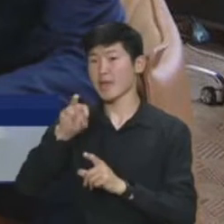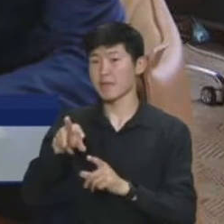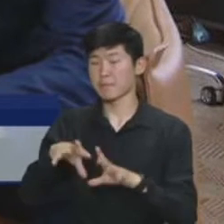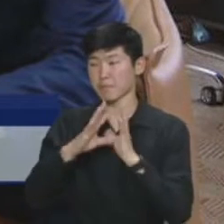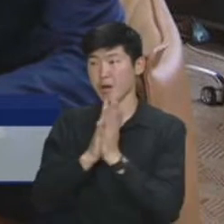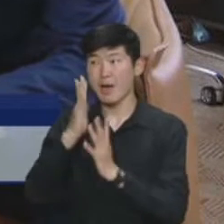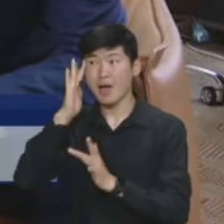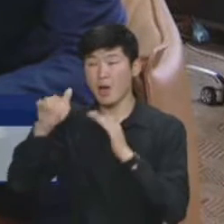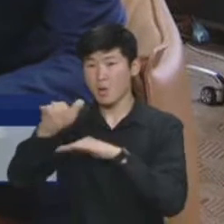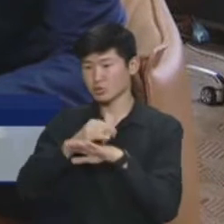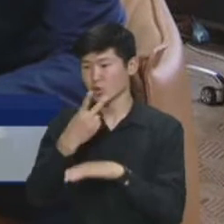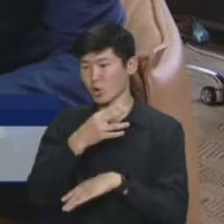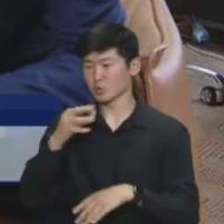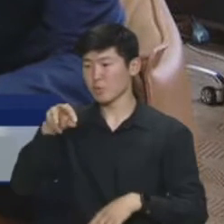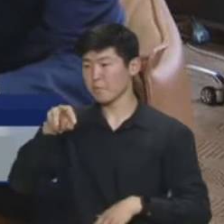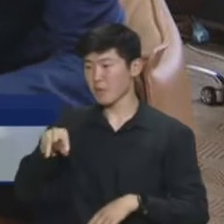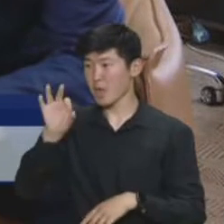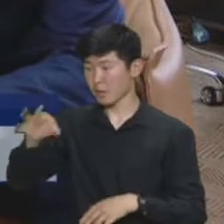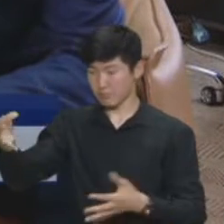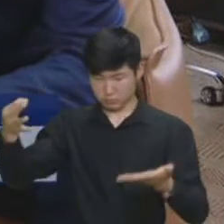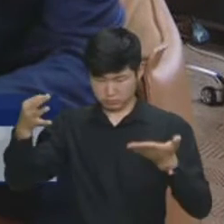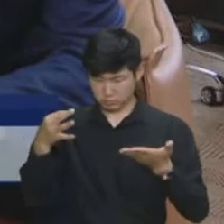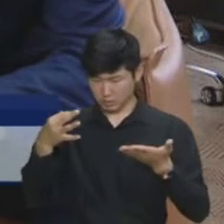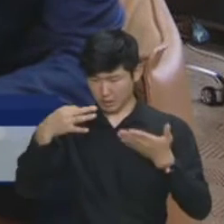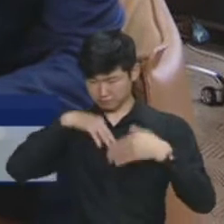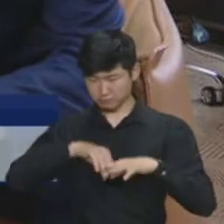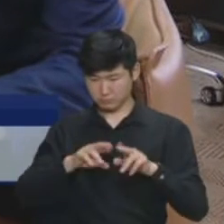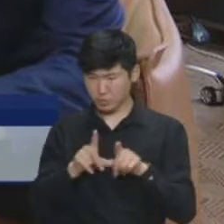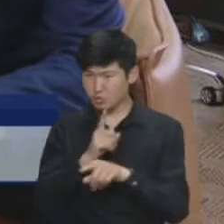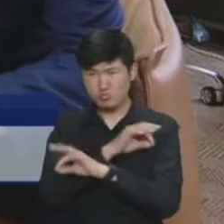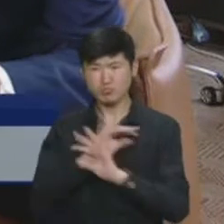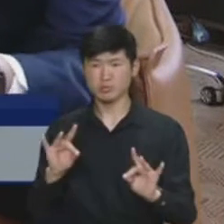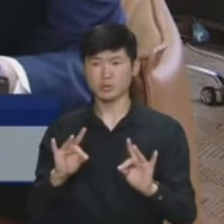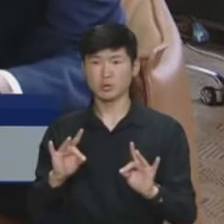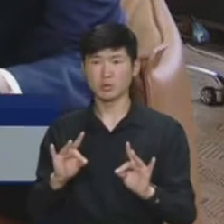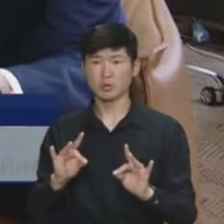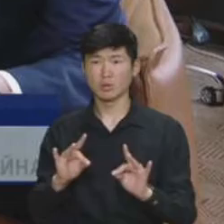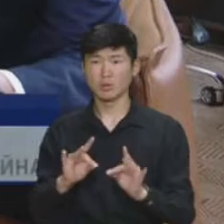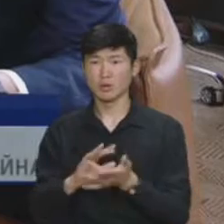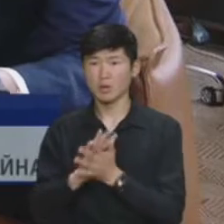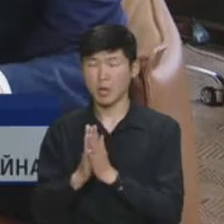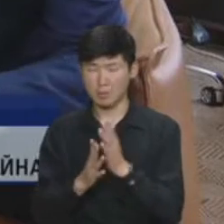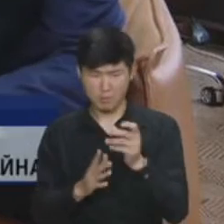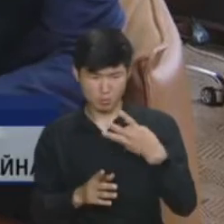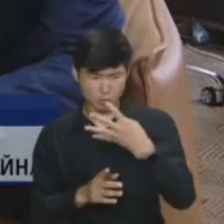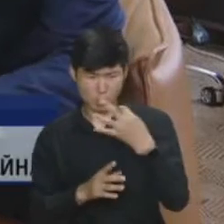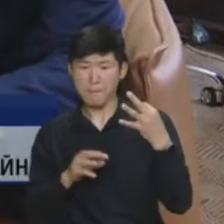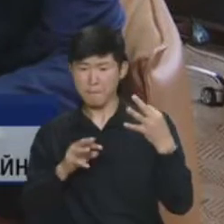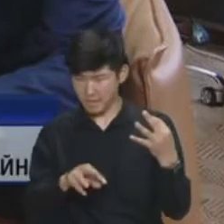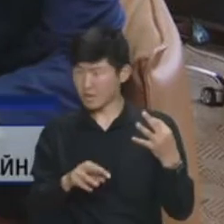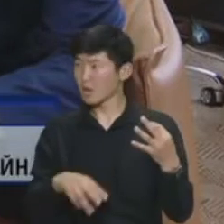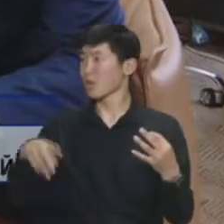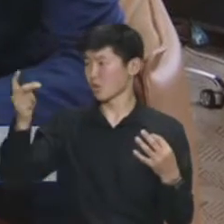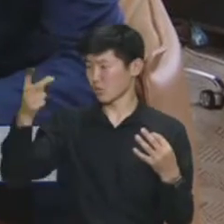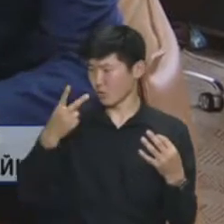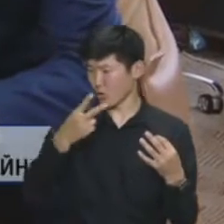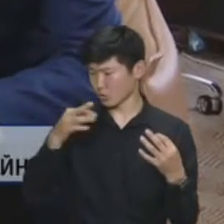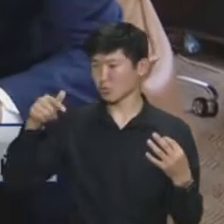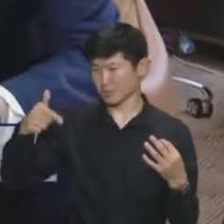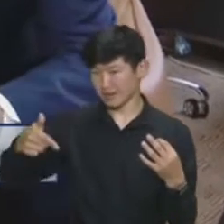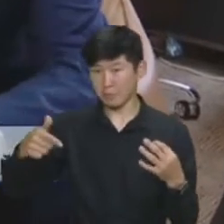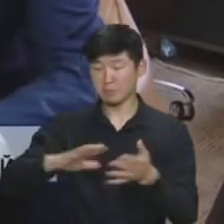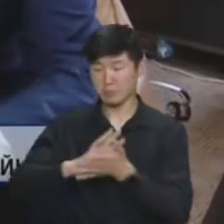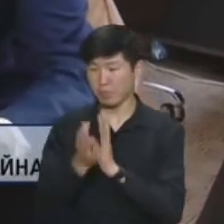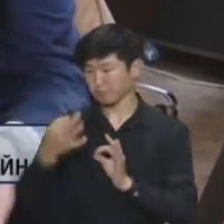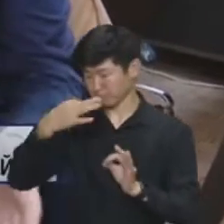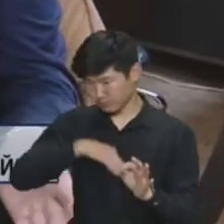нь гадны улс орны 200 мг та юмтай адилхан тийм үйлчлэгтэй байгаа юм бэ. Хоёр дахин өндөр тунтамлалтай үйлчлэх нь л баг.